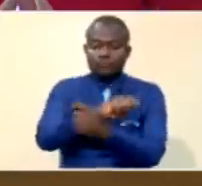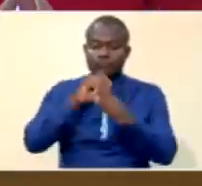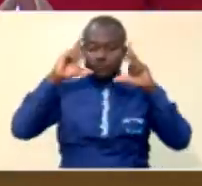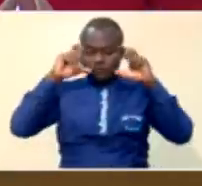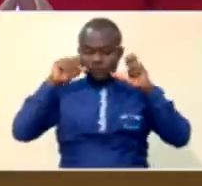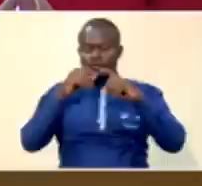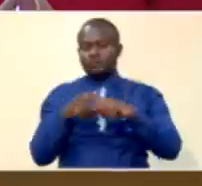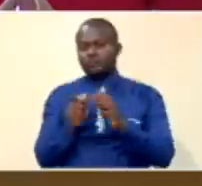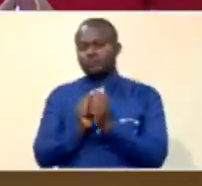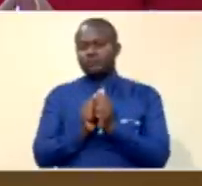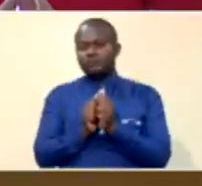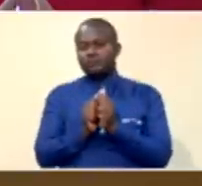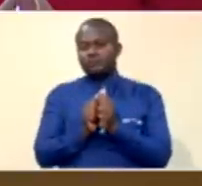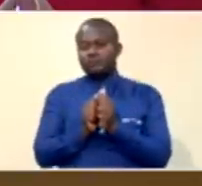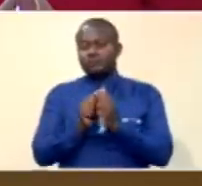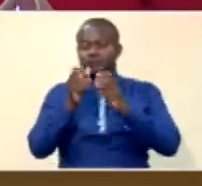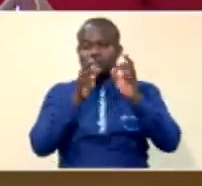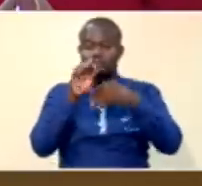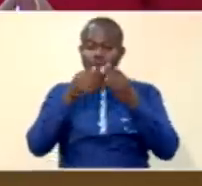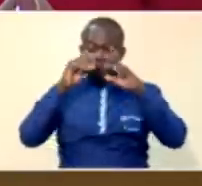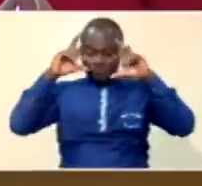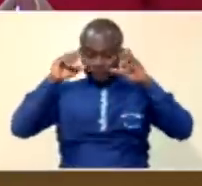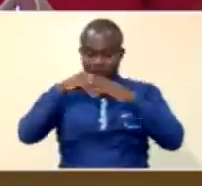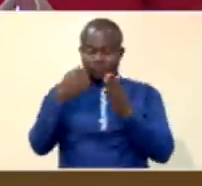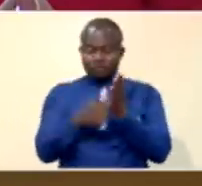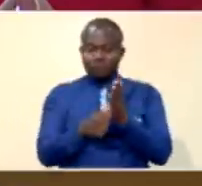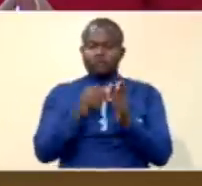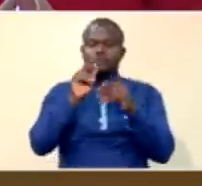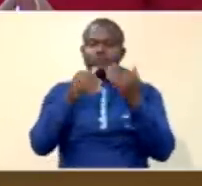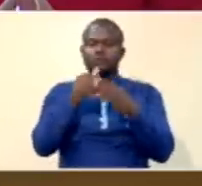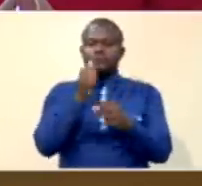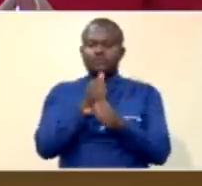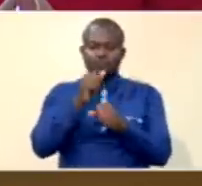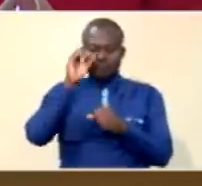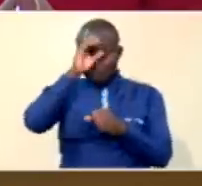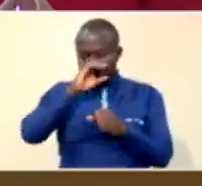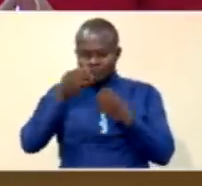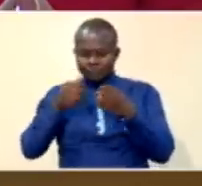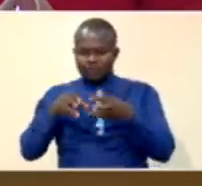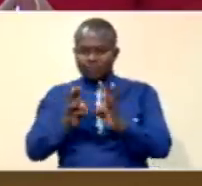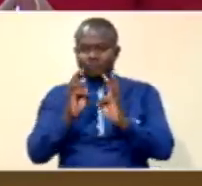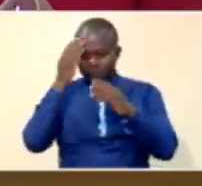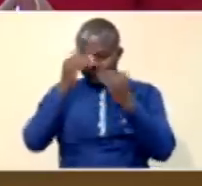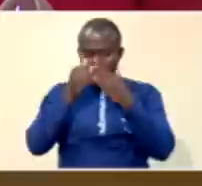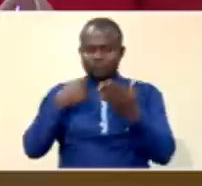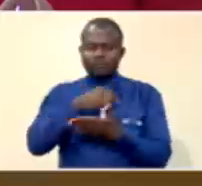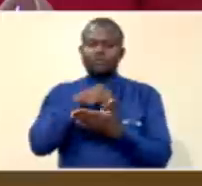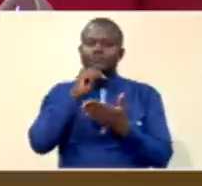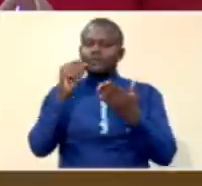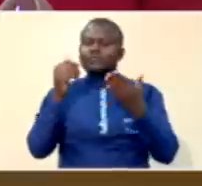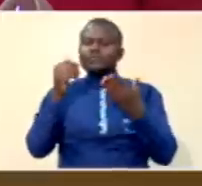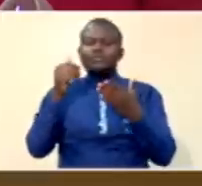isura zitandukanye mwana bigarutseho iyo sura rero y'iki kibazo ababikora biga ndi maye kubera yuko ntibayobe